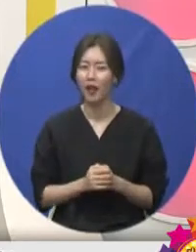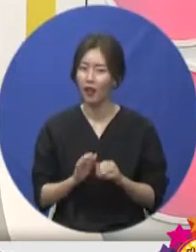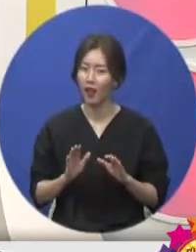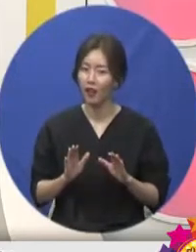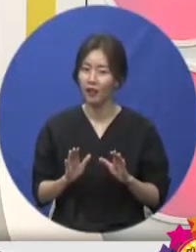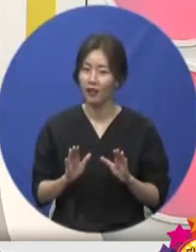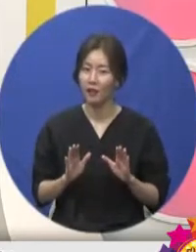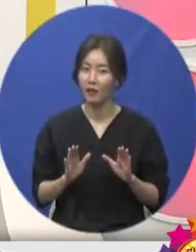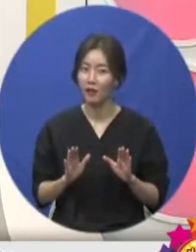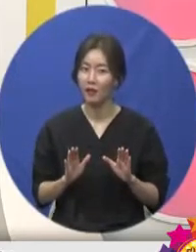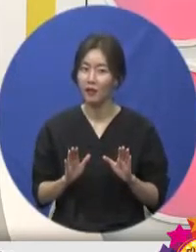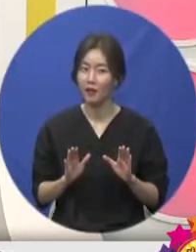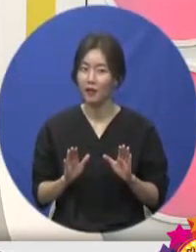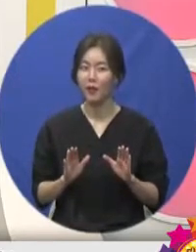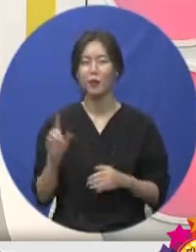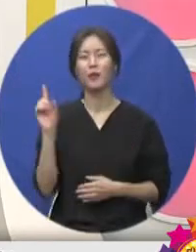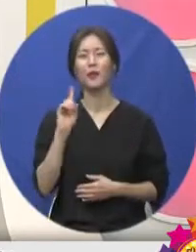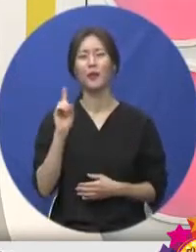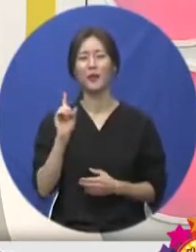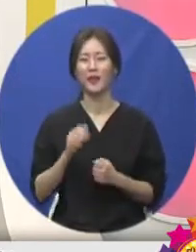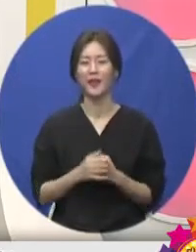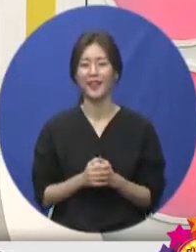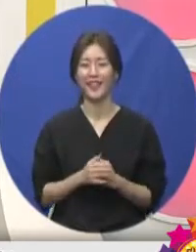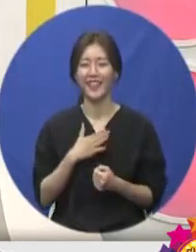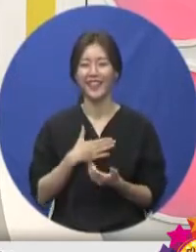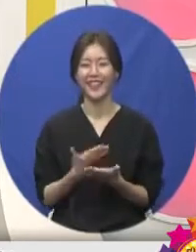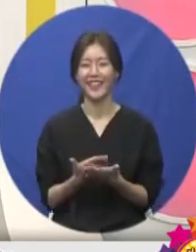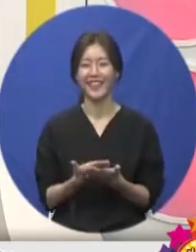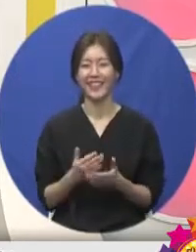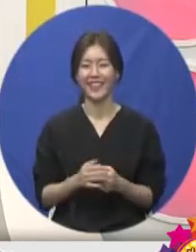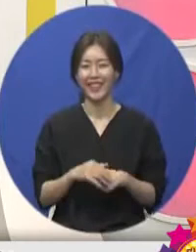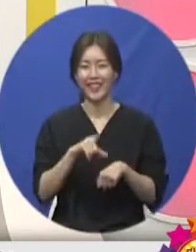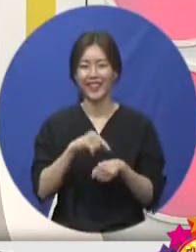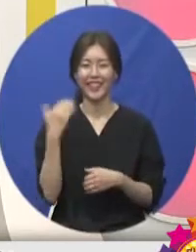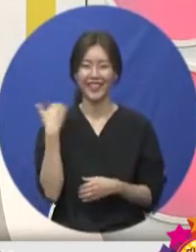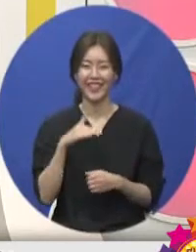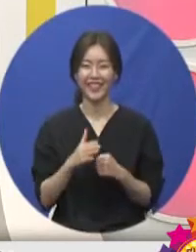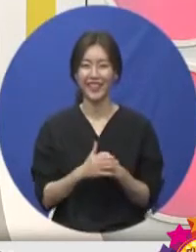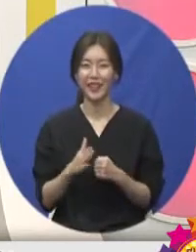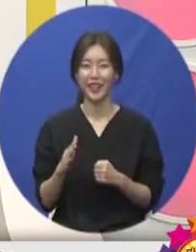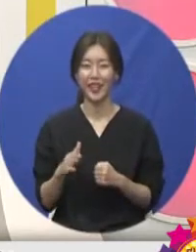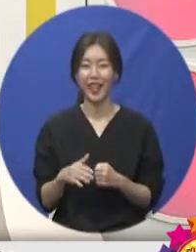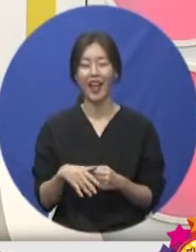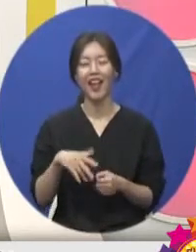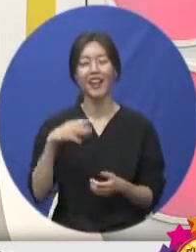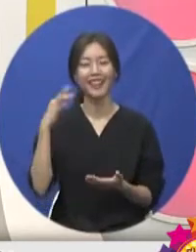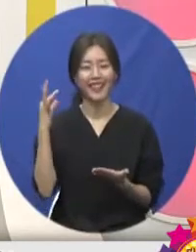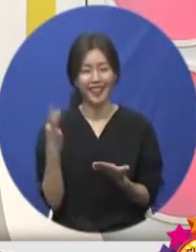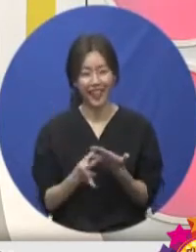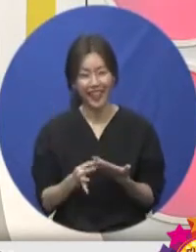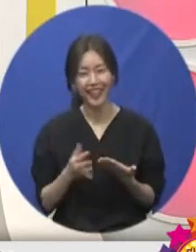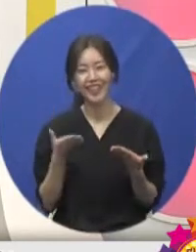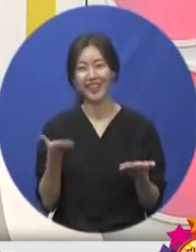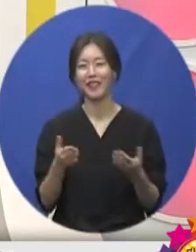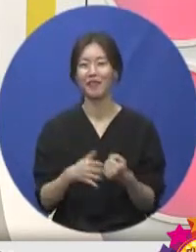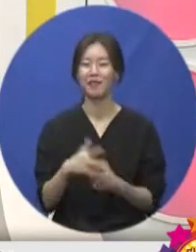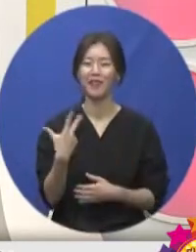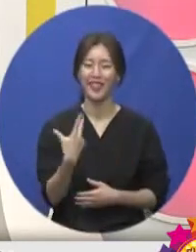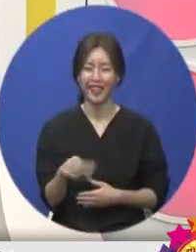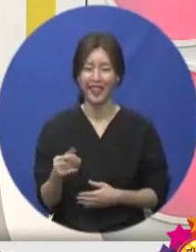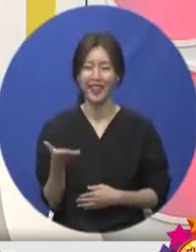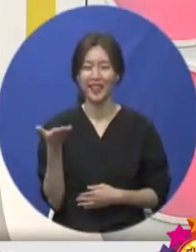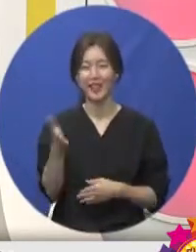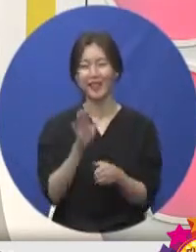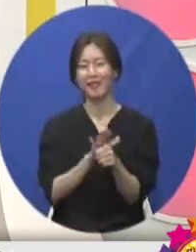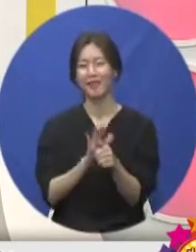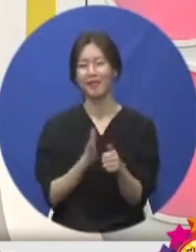확 뭐예요? 거의 50% 맞췄다고 네. 보고 응. 시간 관계상 네. 싸게 해드립니다. 싸게 해드려. 아 그런데